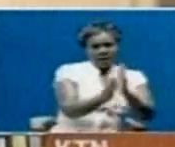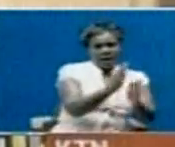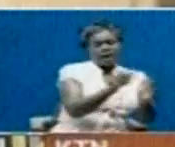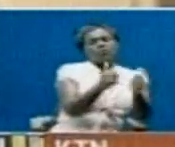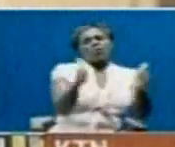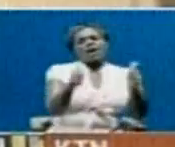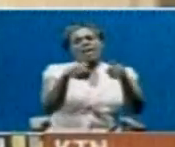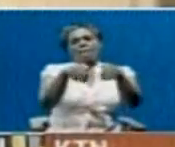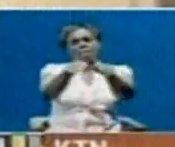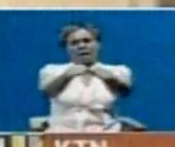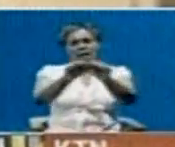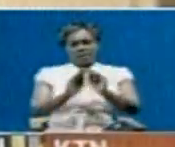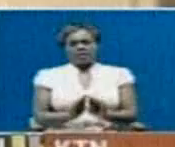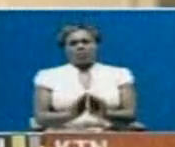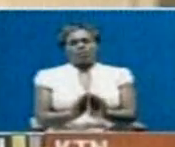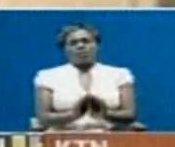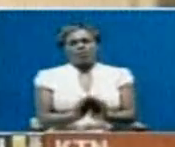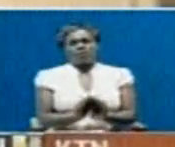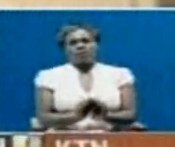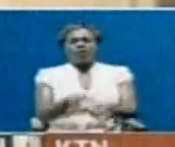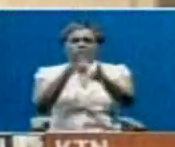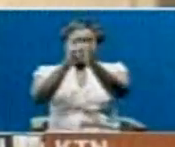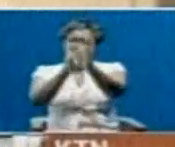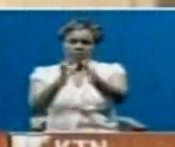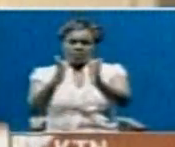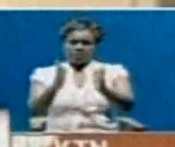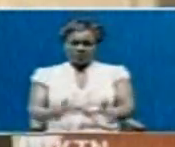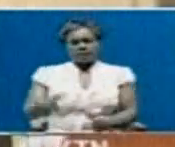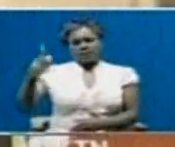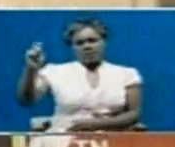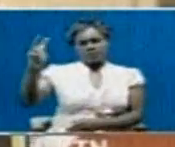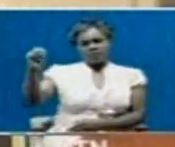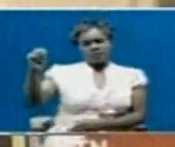mipangilio ya kumsindikisha. Francis Mtelaki, KTN leo.